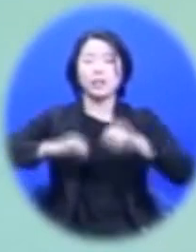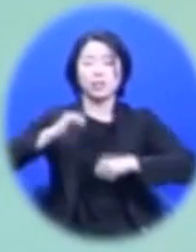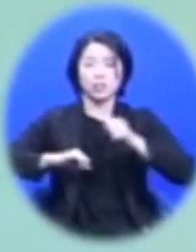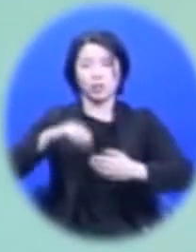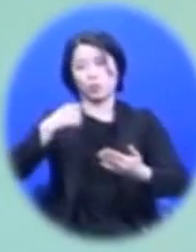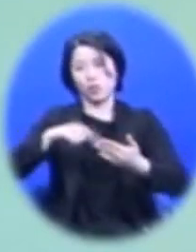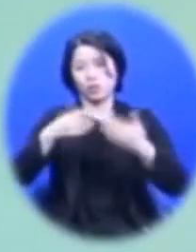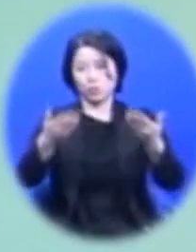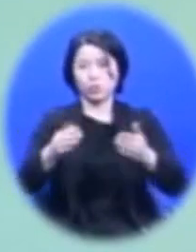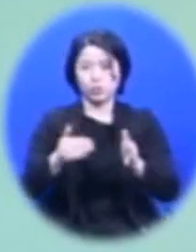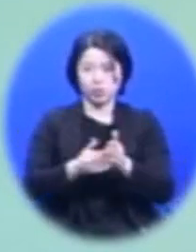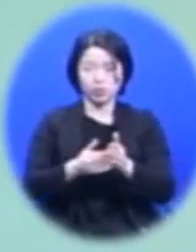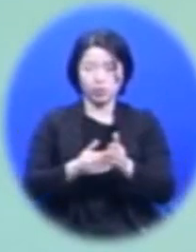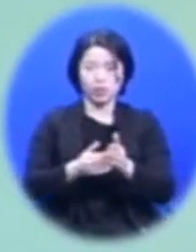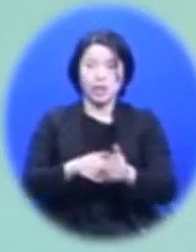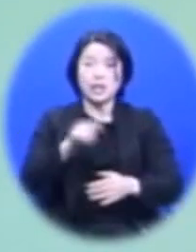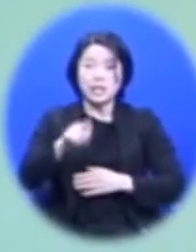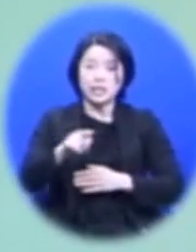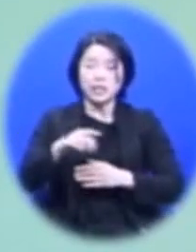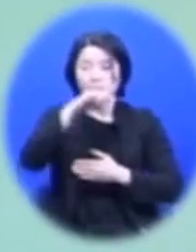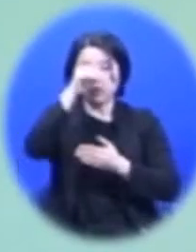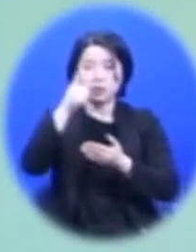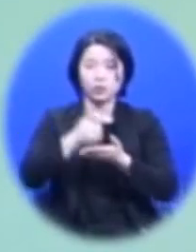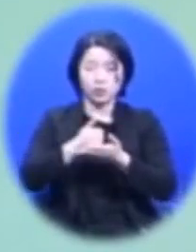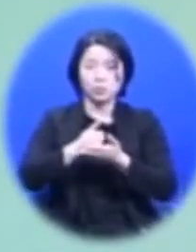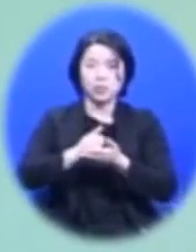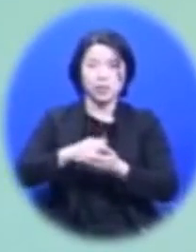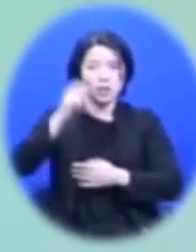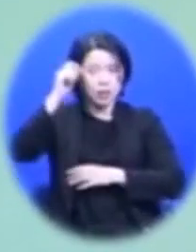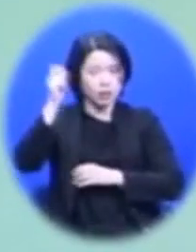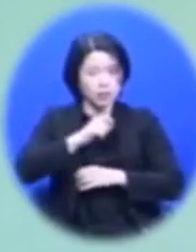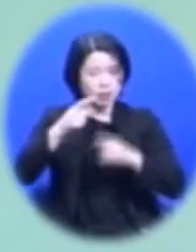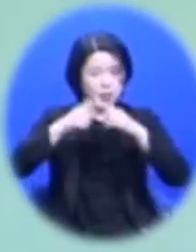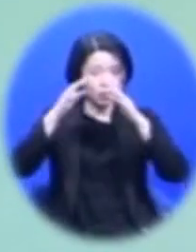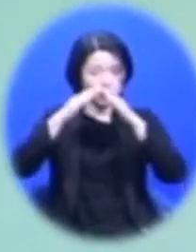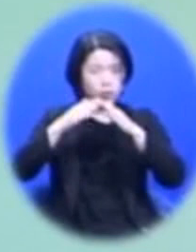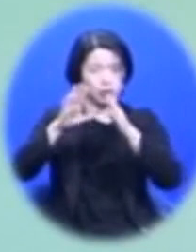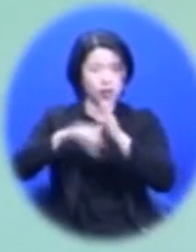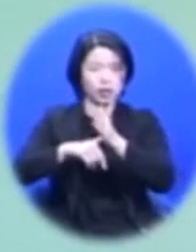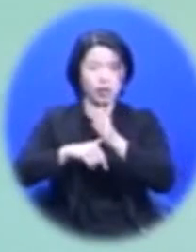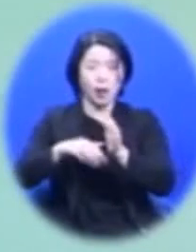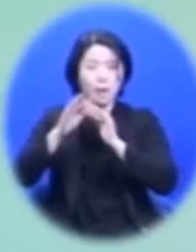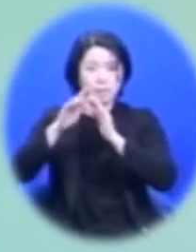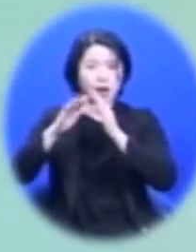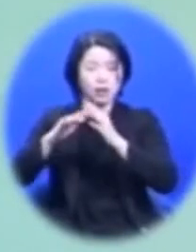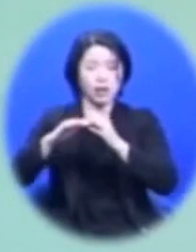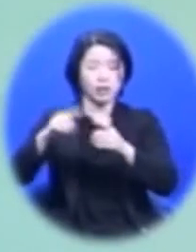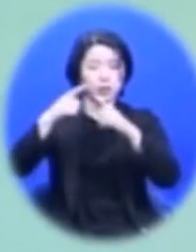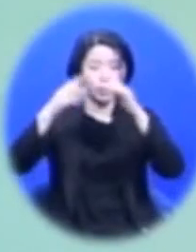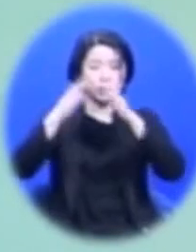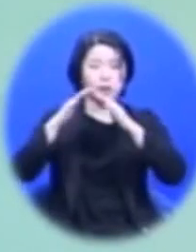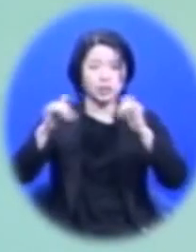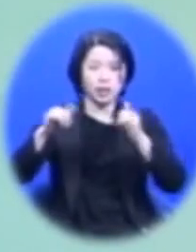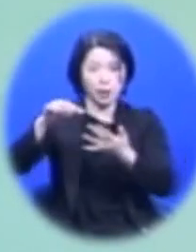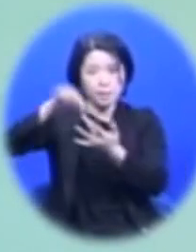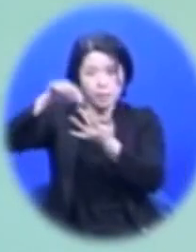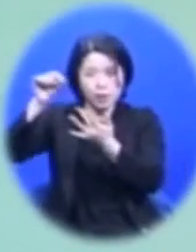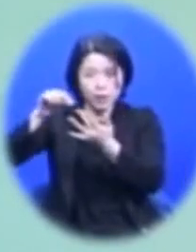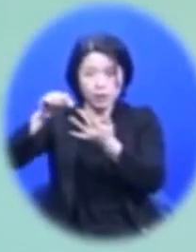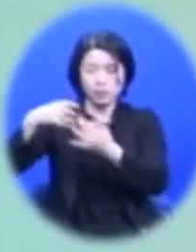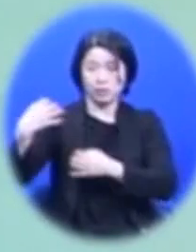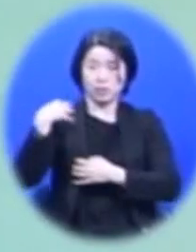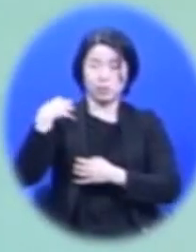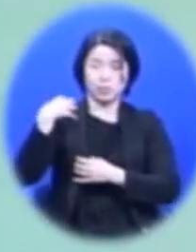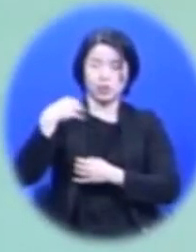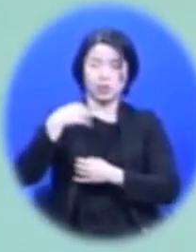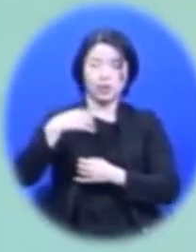교회입니다. 이분이 새벽기도 때마다 방언하는 교인을 색출해내는 사명을 띠고